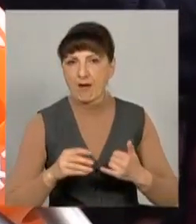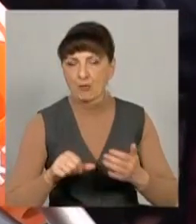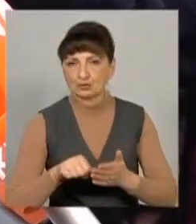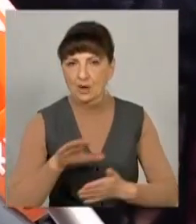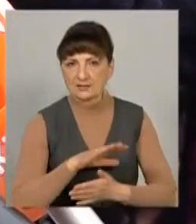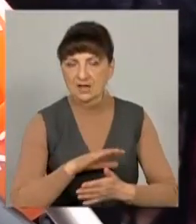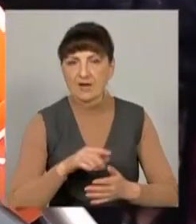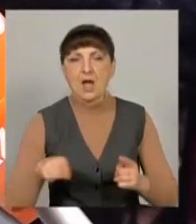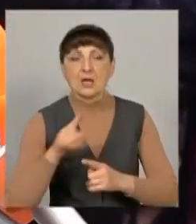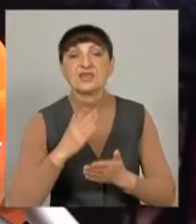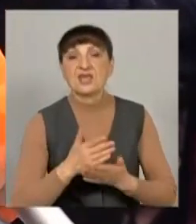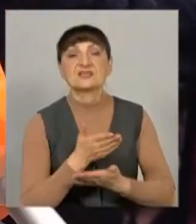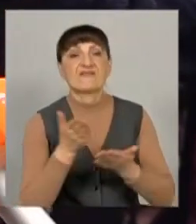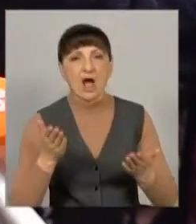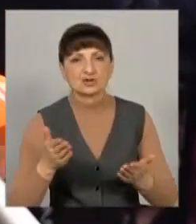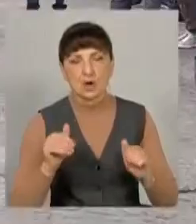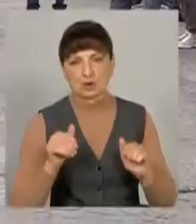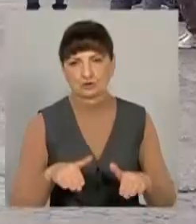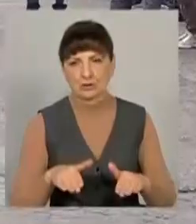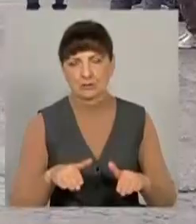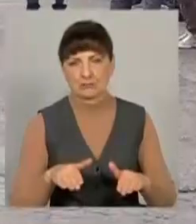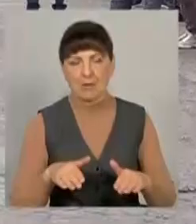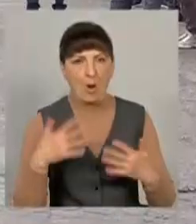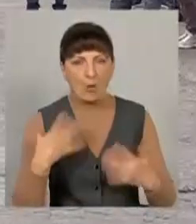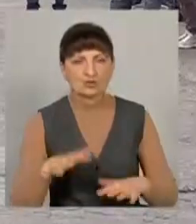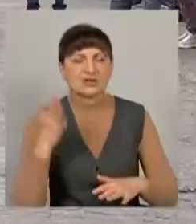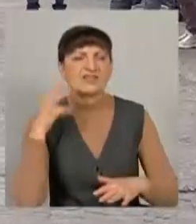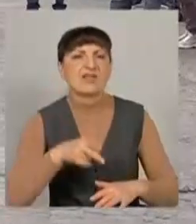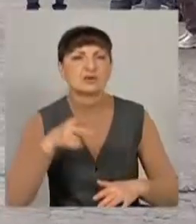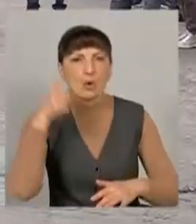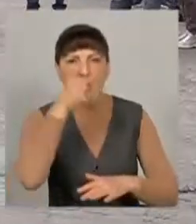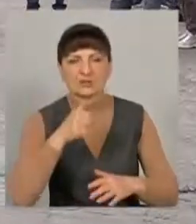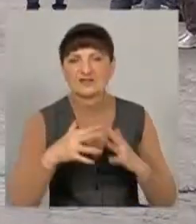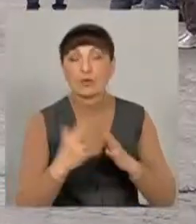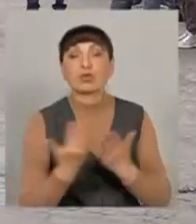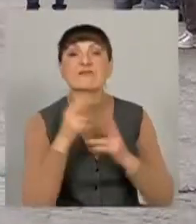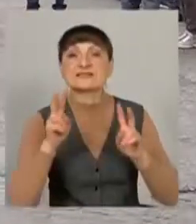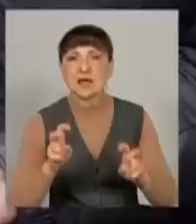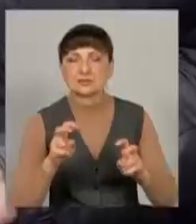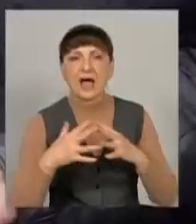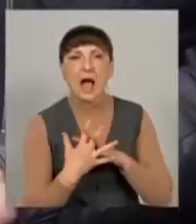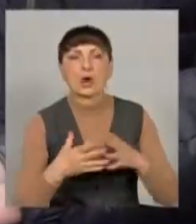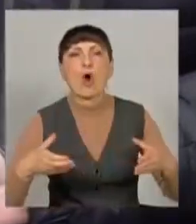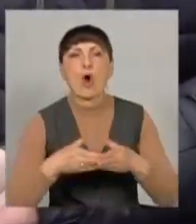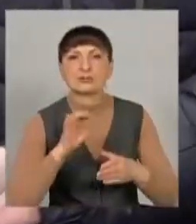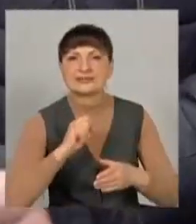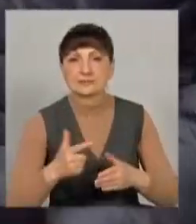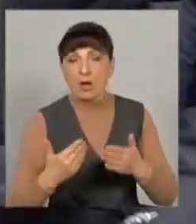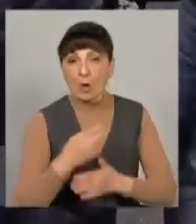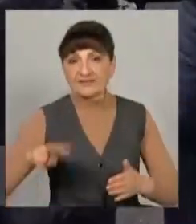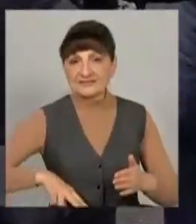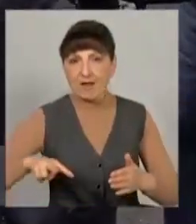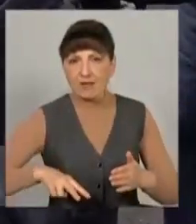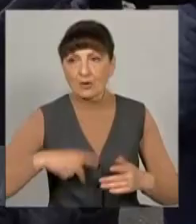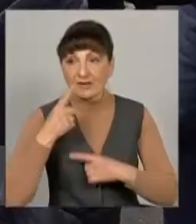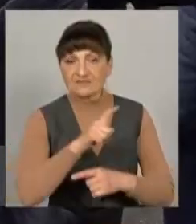на что имеется ваше решение. Уже в нулевых совхоз получил новый статус – агрохолдинг. Именно его новый директор, по